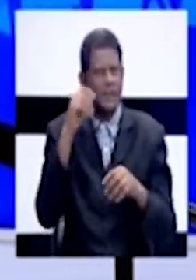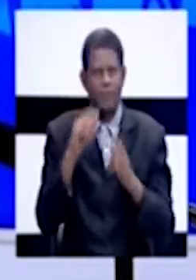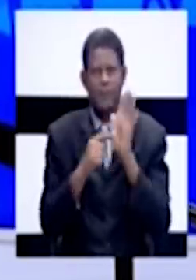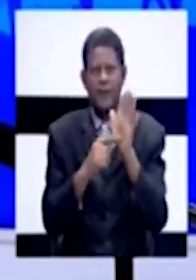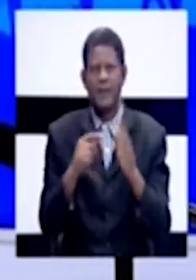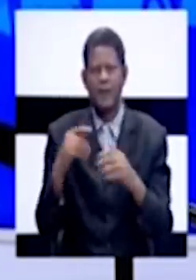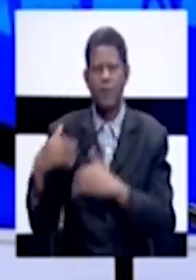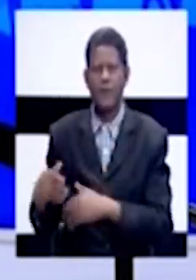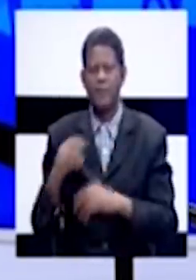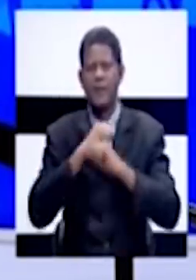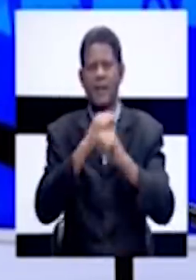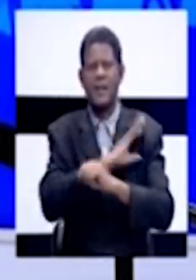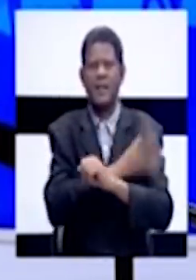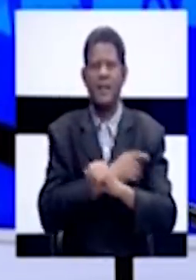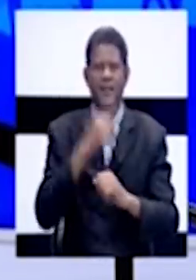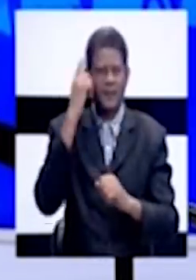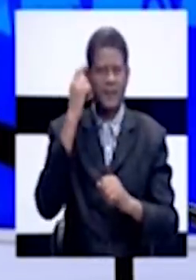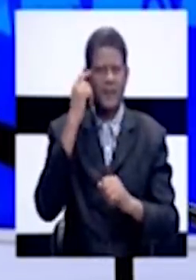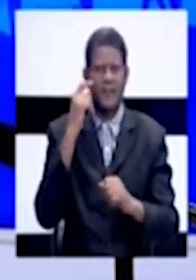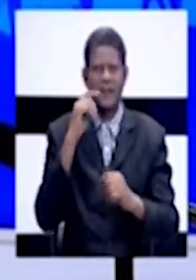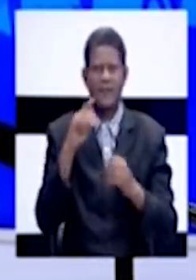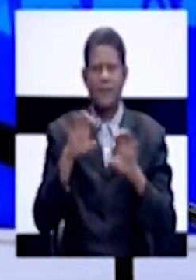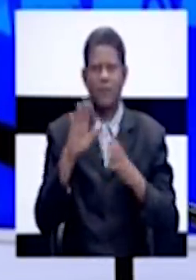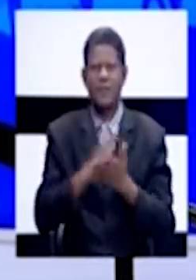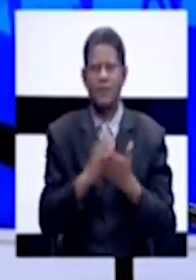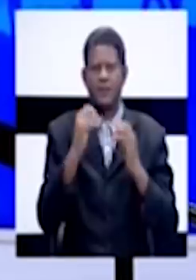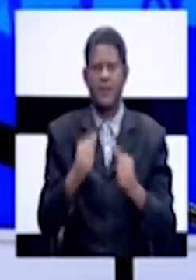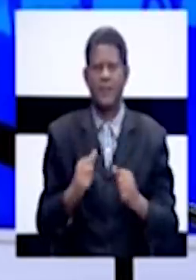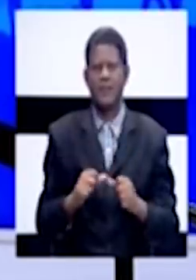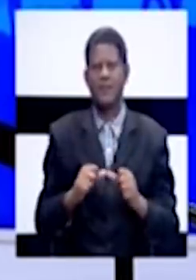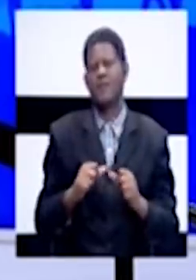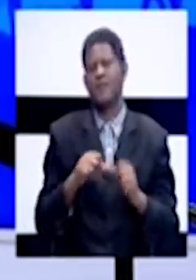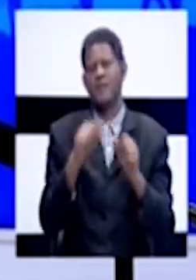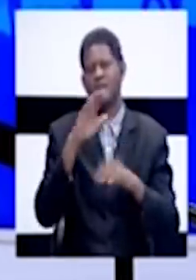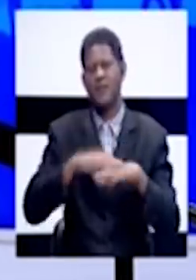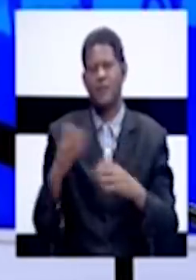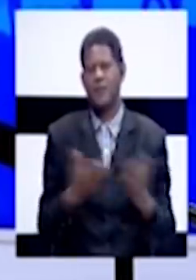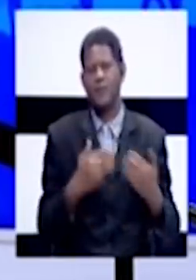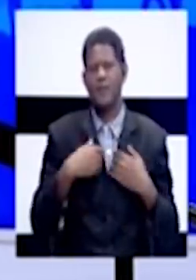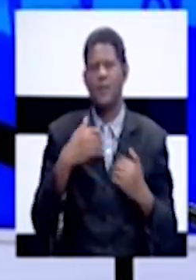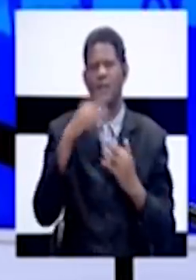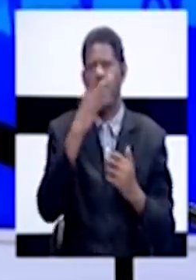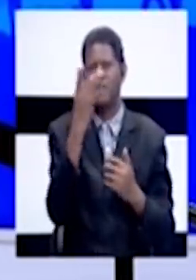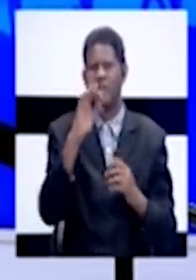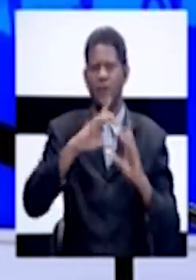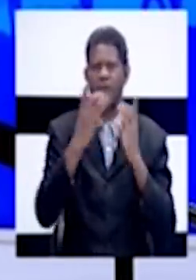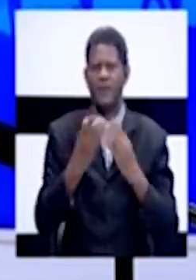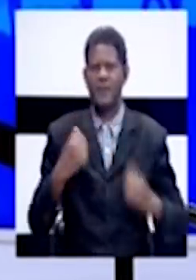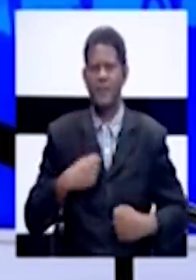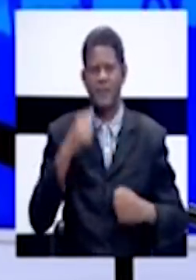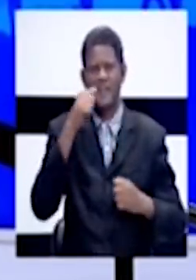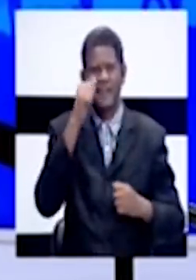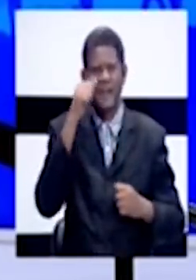أبقون حيلتات مكلخال تقراي كوينو زقبرو زلو تساتفو كتنا غير تساوعيت قريب اللون لعلي عصرت شمان تكفل سراويتات إساياس